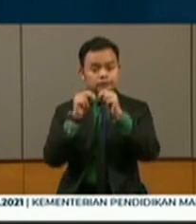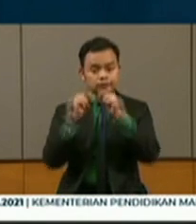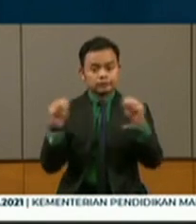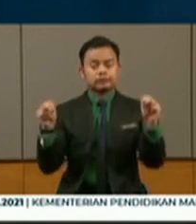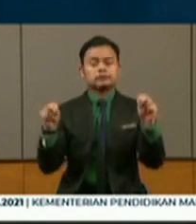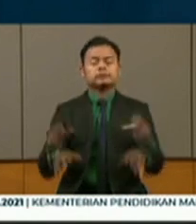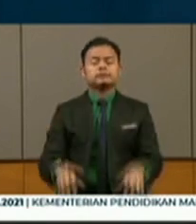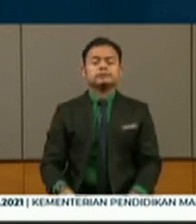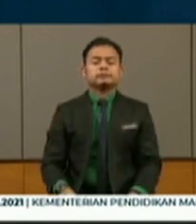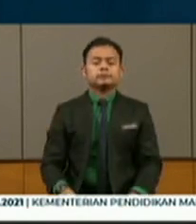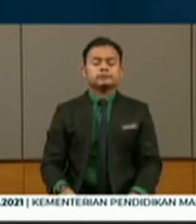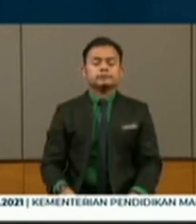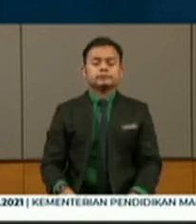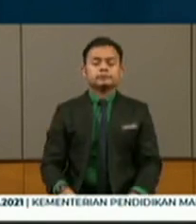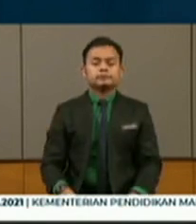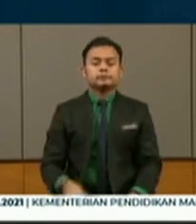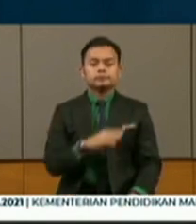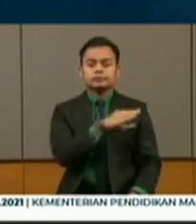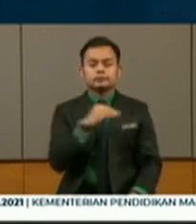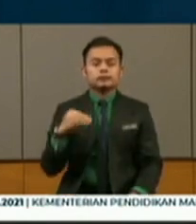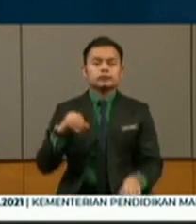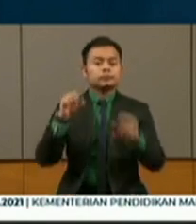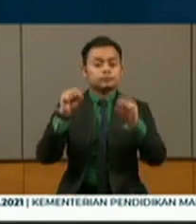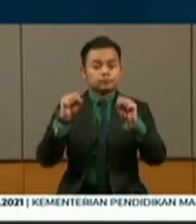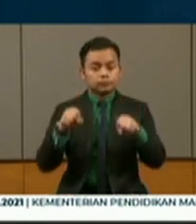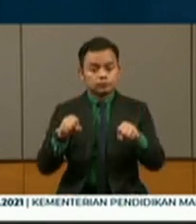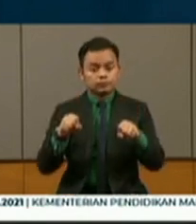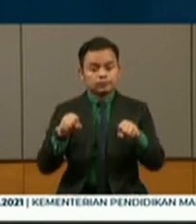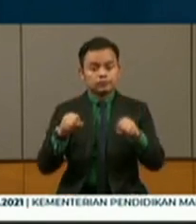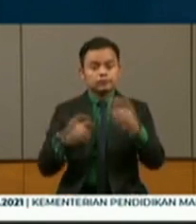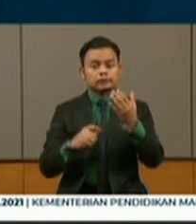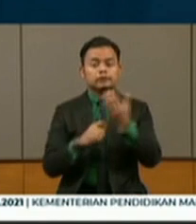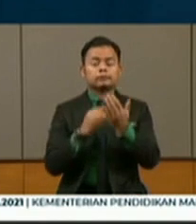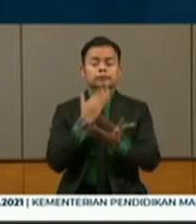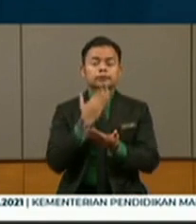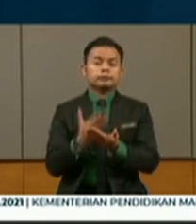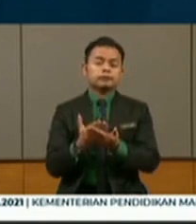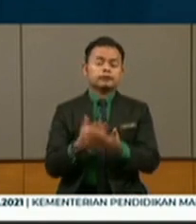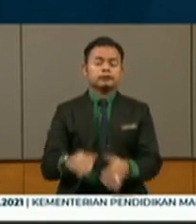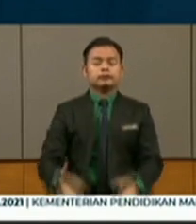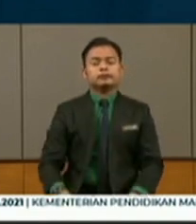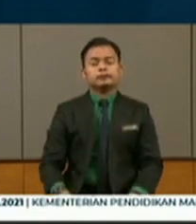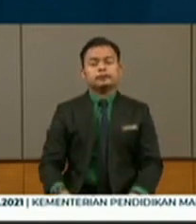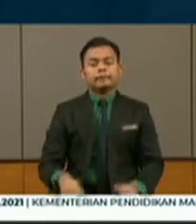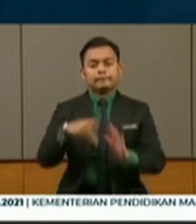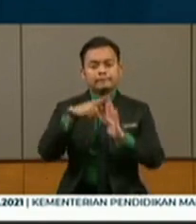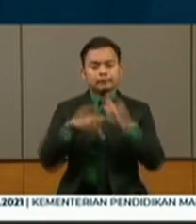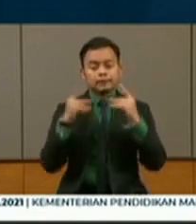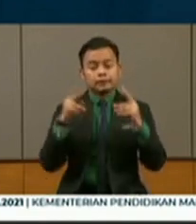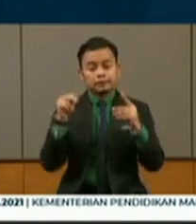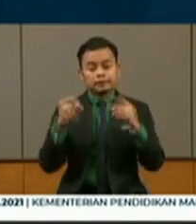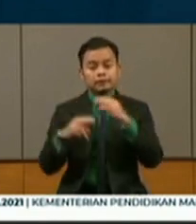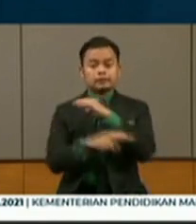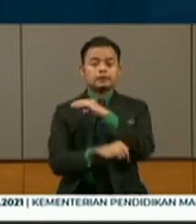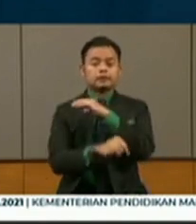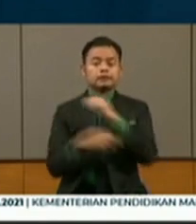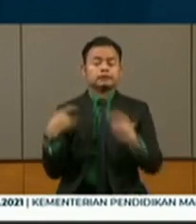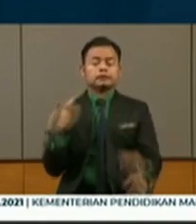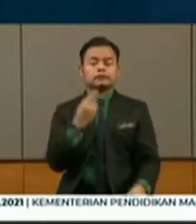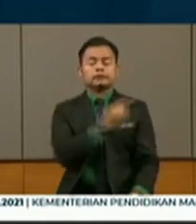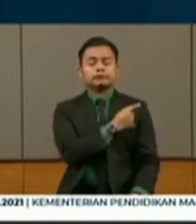bahwa kita dapat menyumbang kepada penambah baikan quality pendidikan di negara kita Maka insya Allah